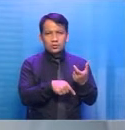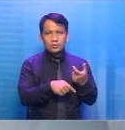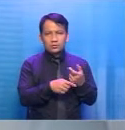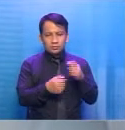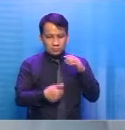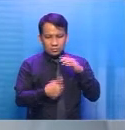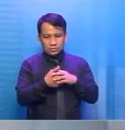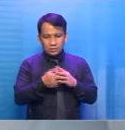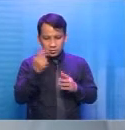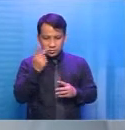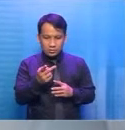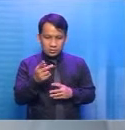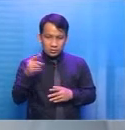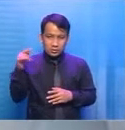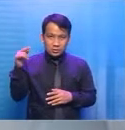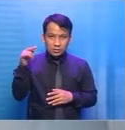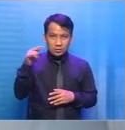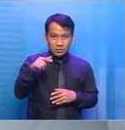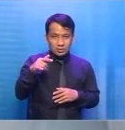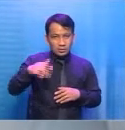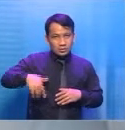sa aeroplano, hindi makauwi kagad.